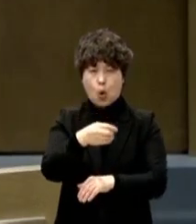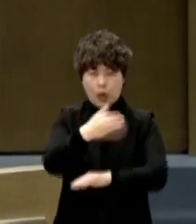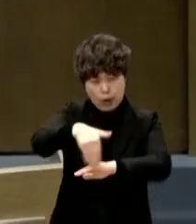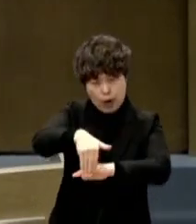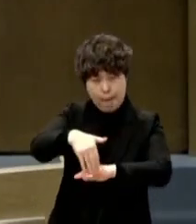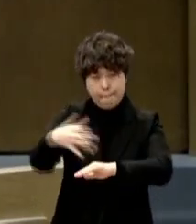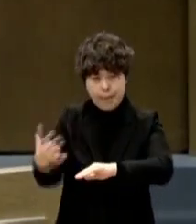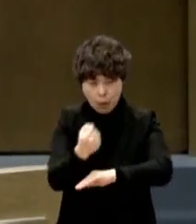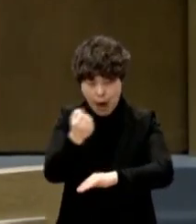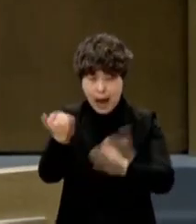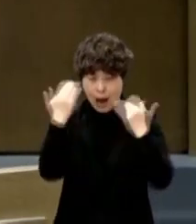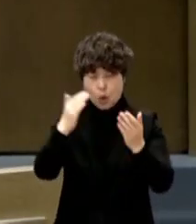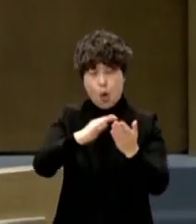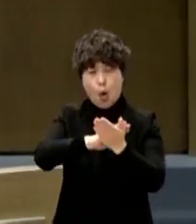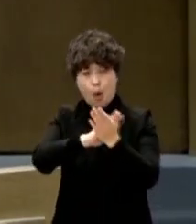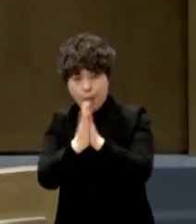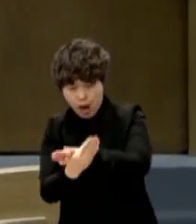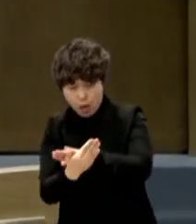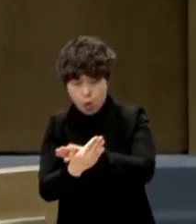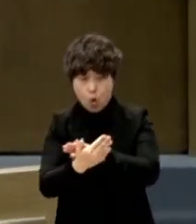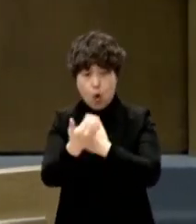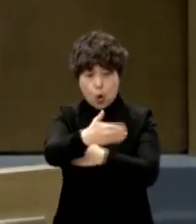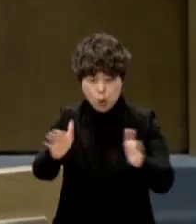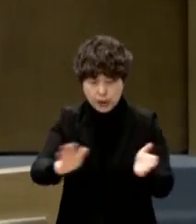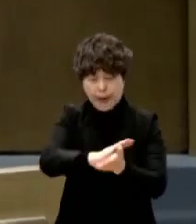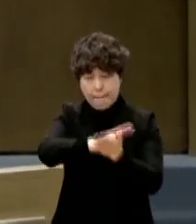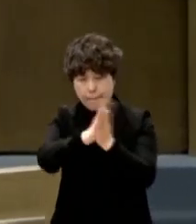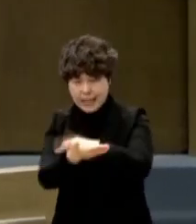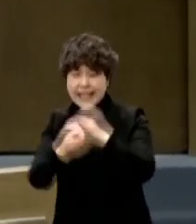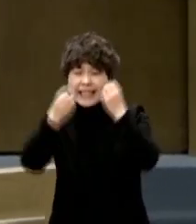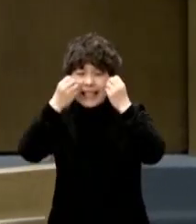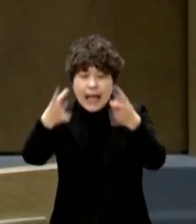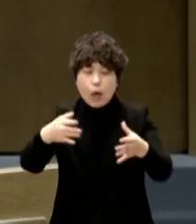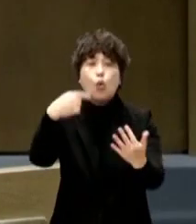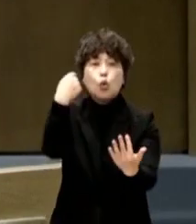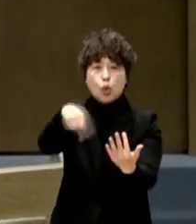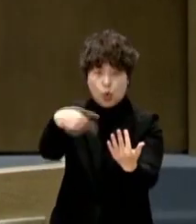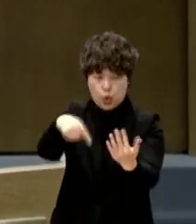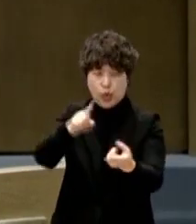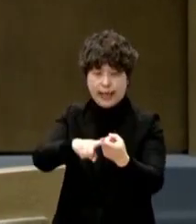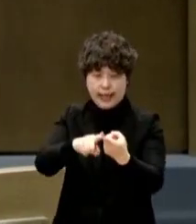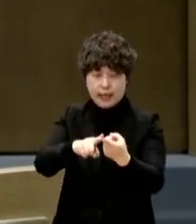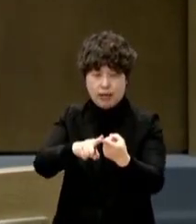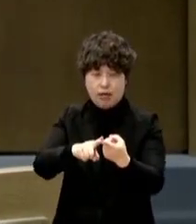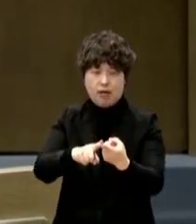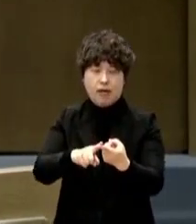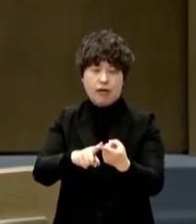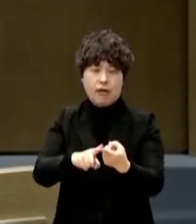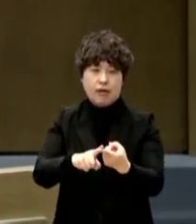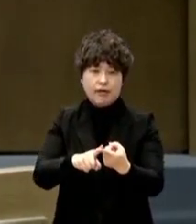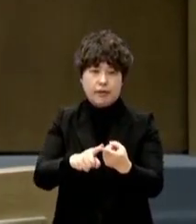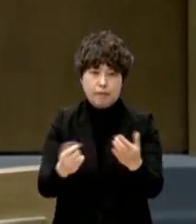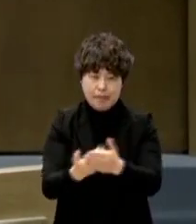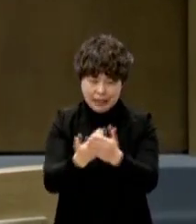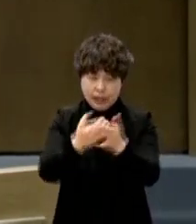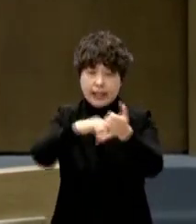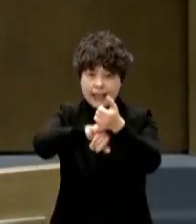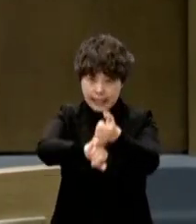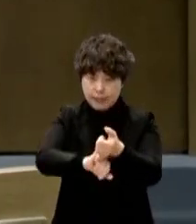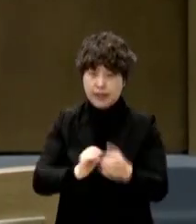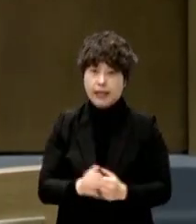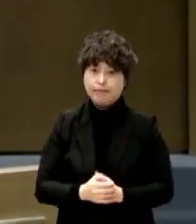학교가 바뀌고 교실이 바뀌는 새로운 교육을 실현하는 데 주력하겠습니다. 존경하는 의원님